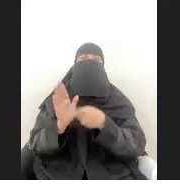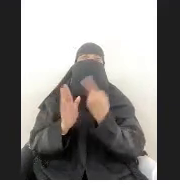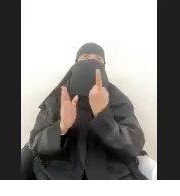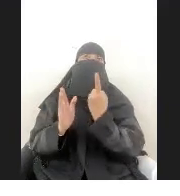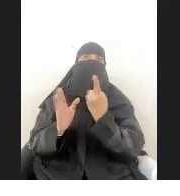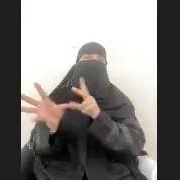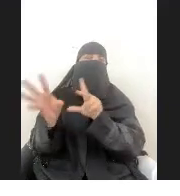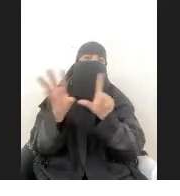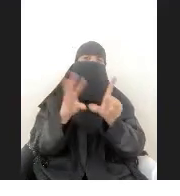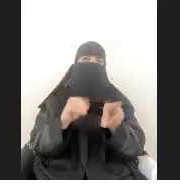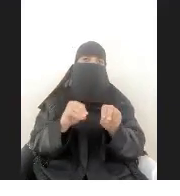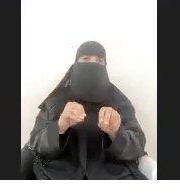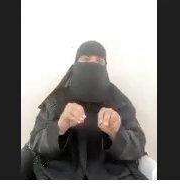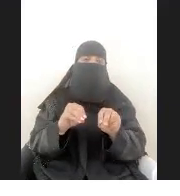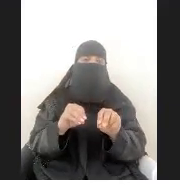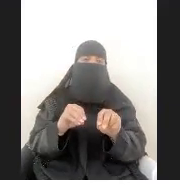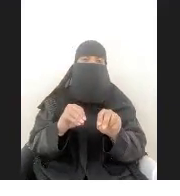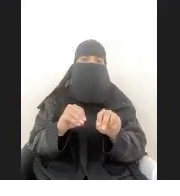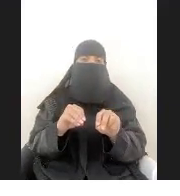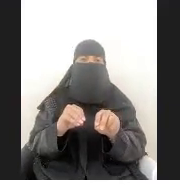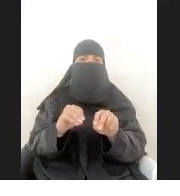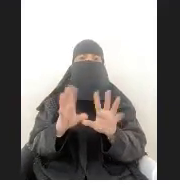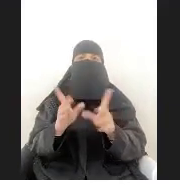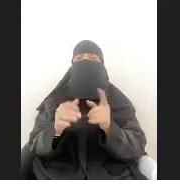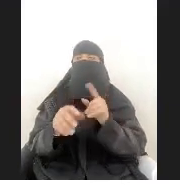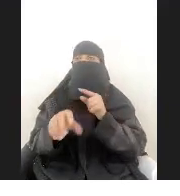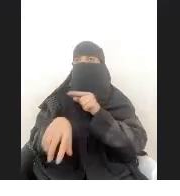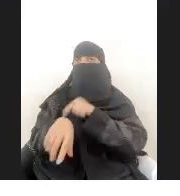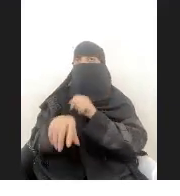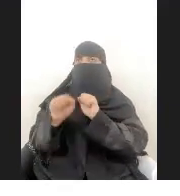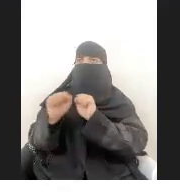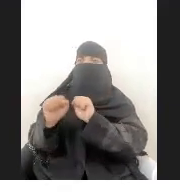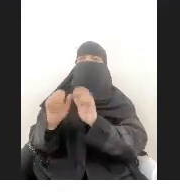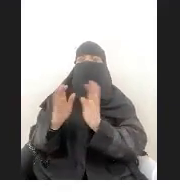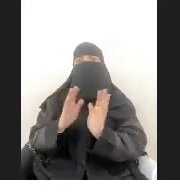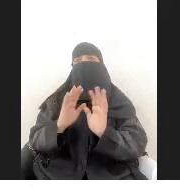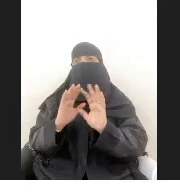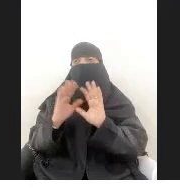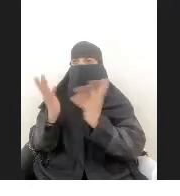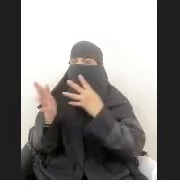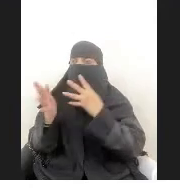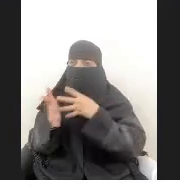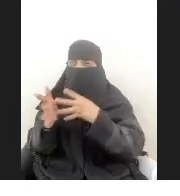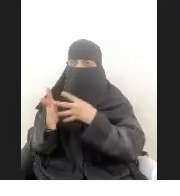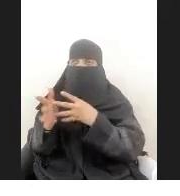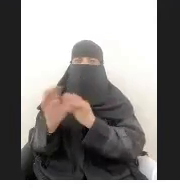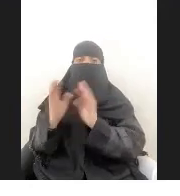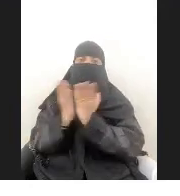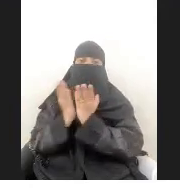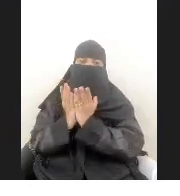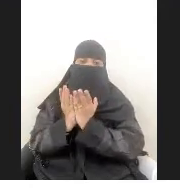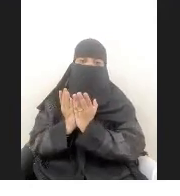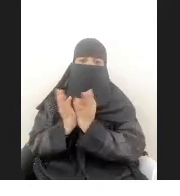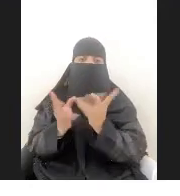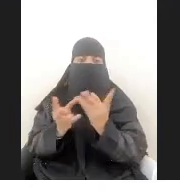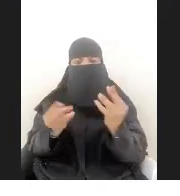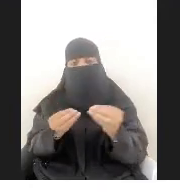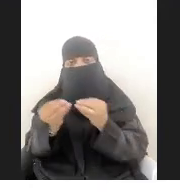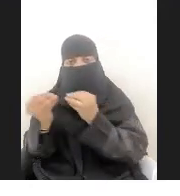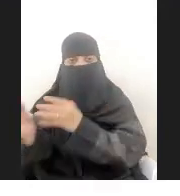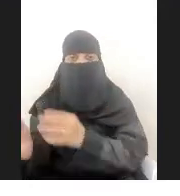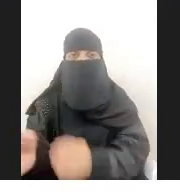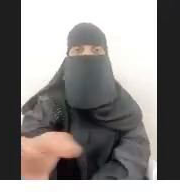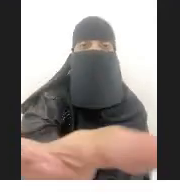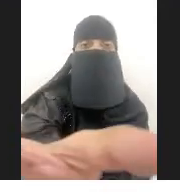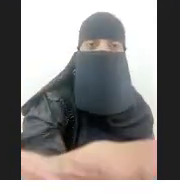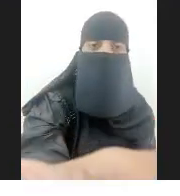أو يعني أوقات معينة للحرم الجامعي أو للمدرسة، فهذا بيعطيهم فرصة إن هم يدخلوا